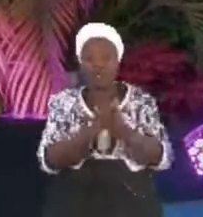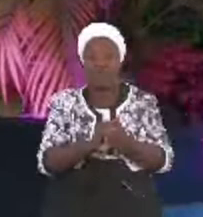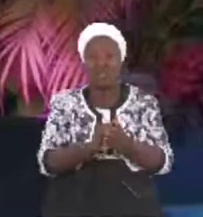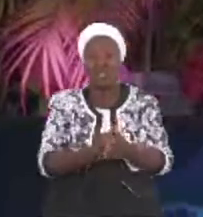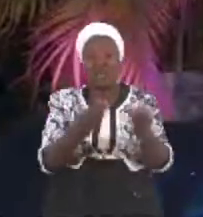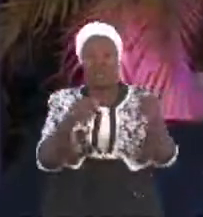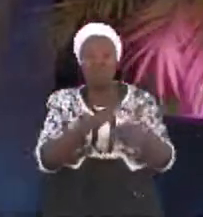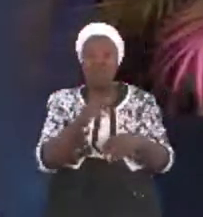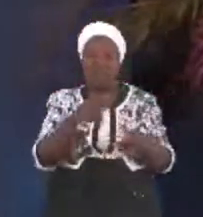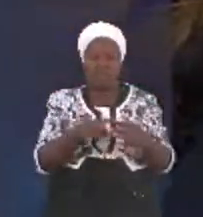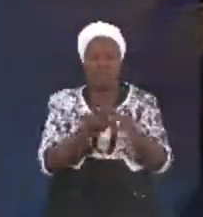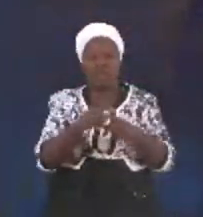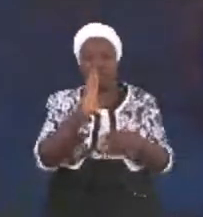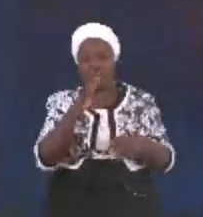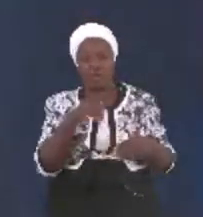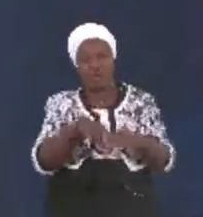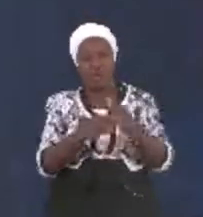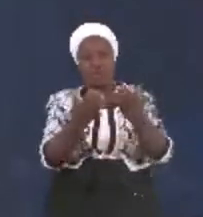besoin.